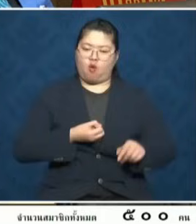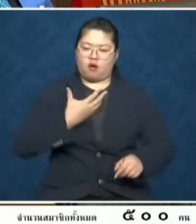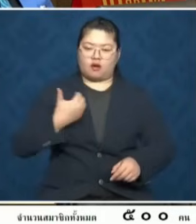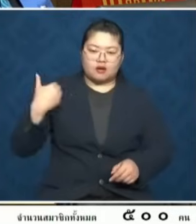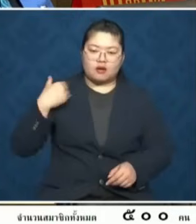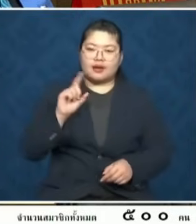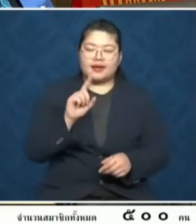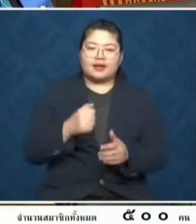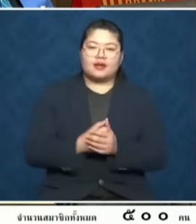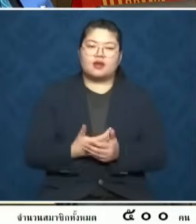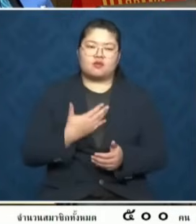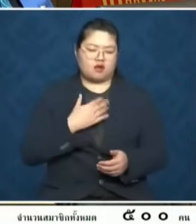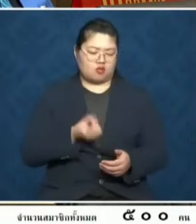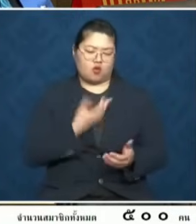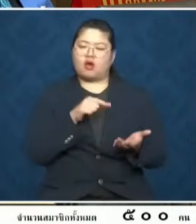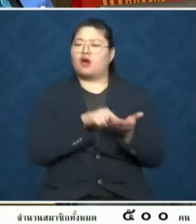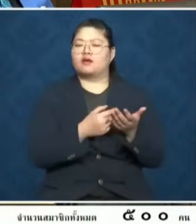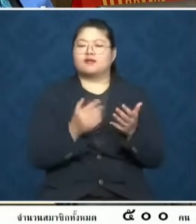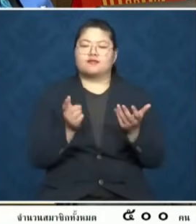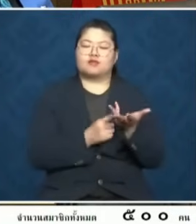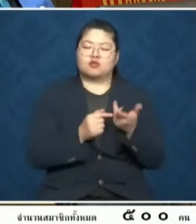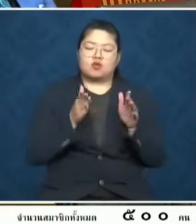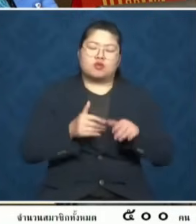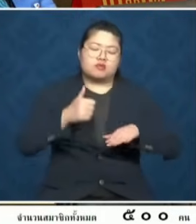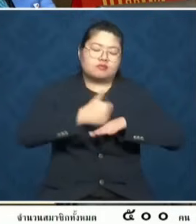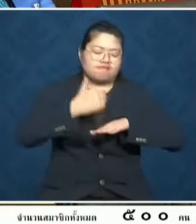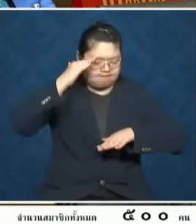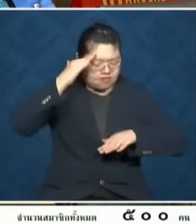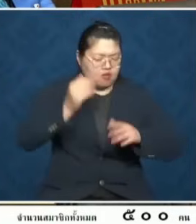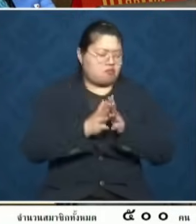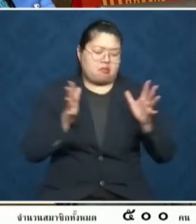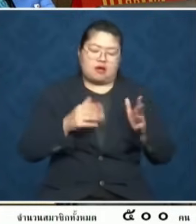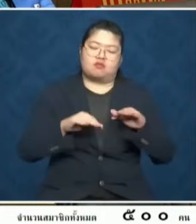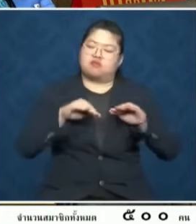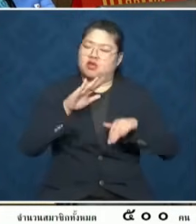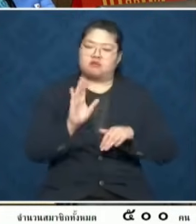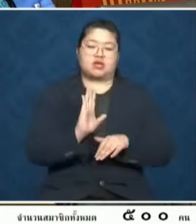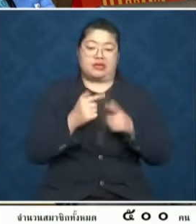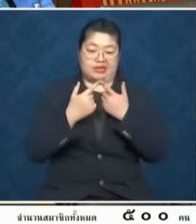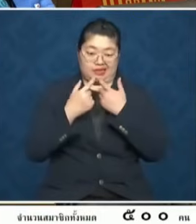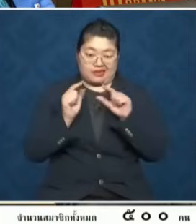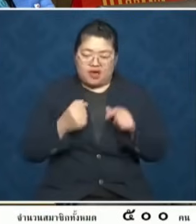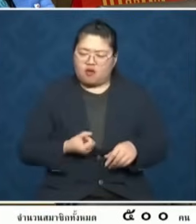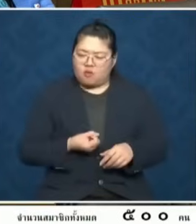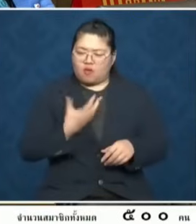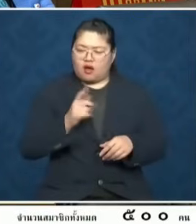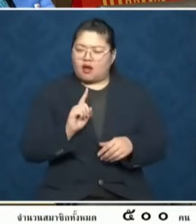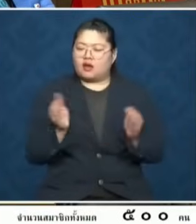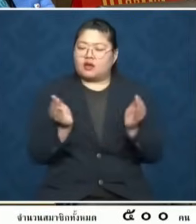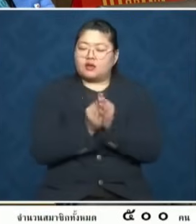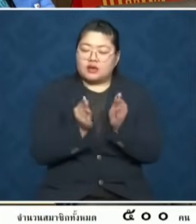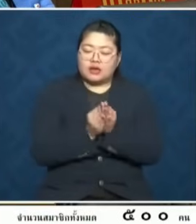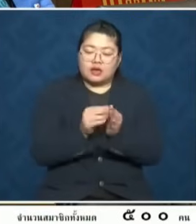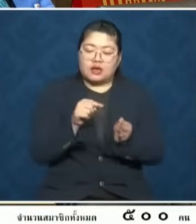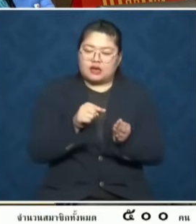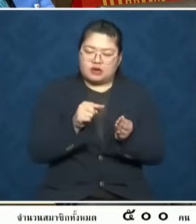ค่ะดิฉันไม่ได้ตกใจกับจำนวนนายพลที่มันมีสูงมากล้นกองทัพแต่ดิฉันตกใจกับตัวเลขของนายพล